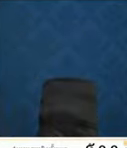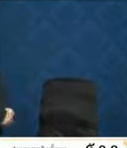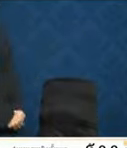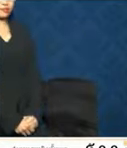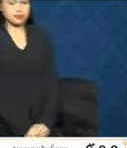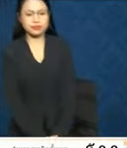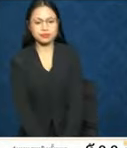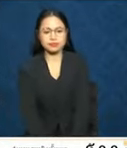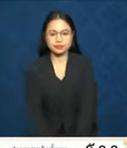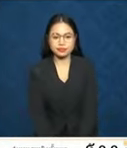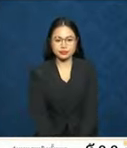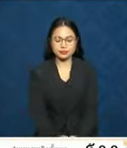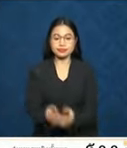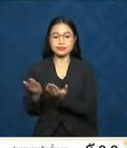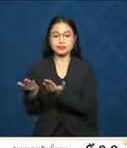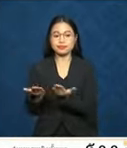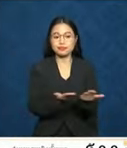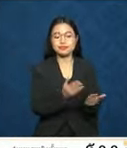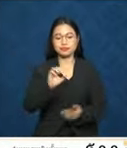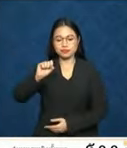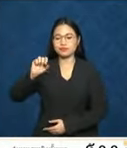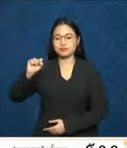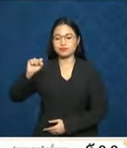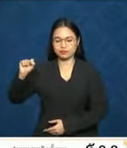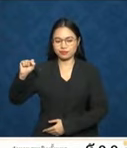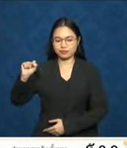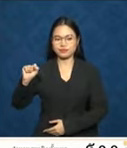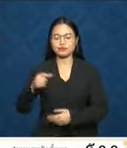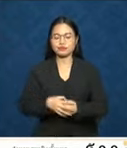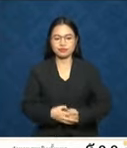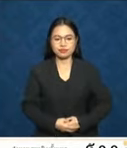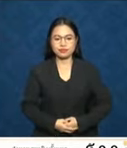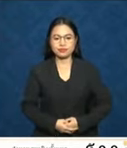ต่อไปขอเชิญคุณบุญชัยกิติดาราทรัพย์กันครับ